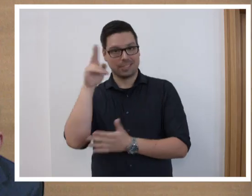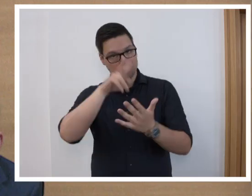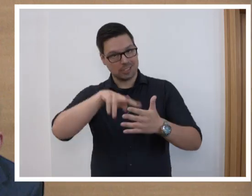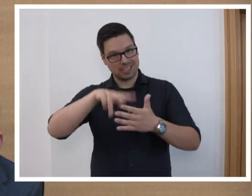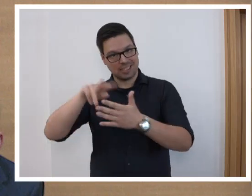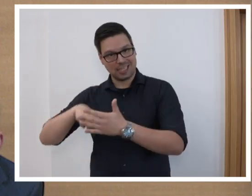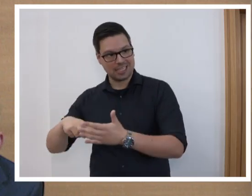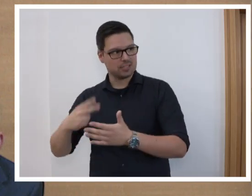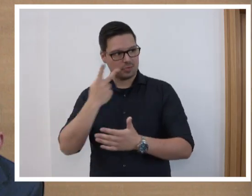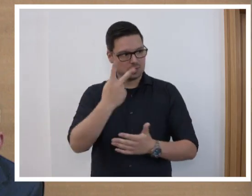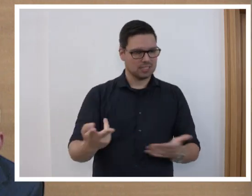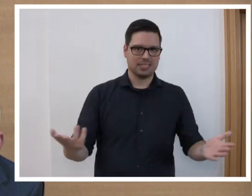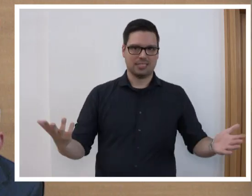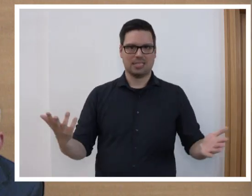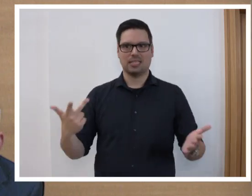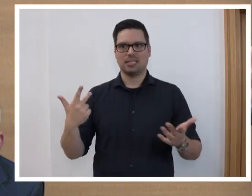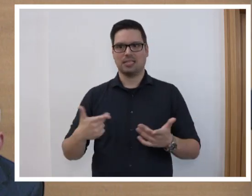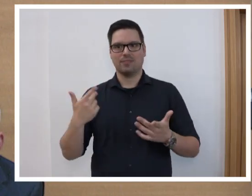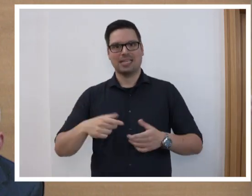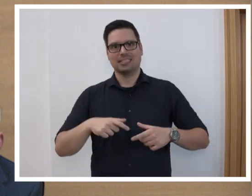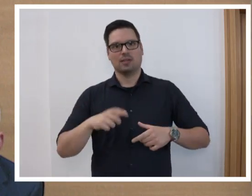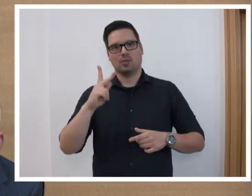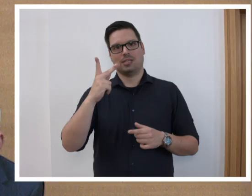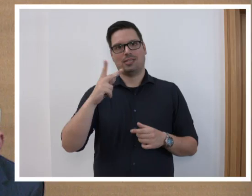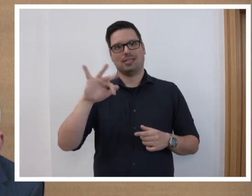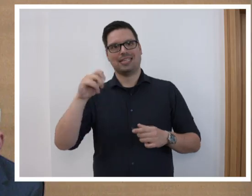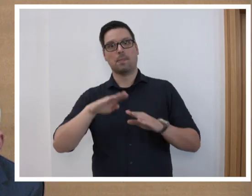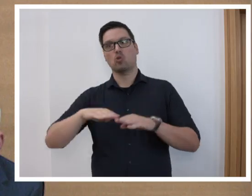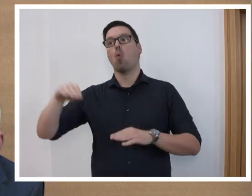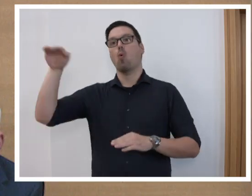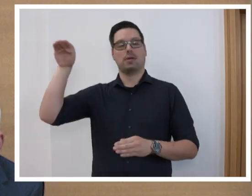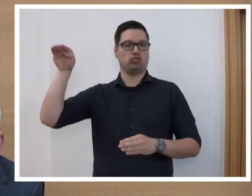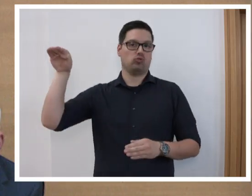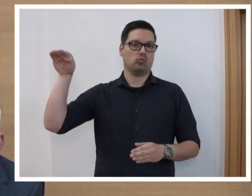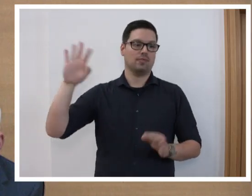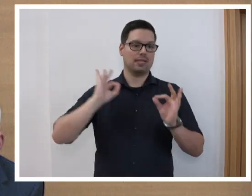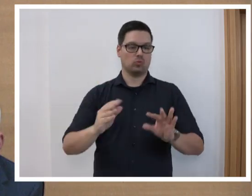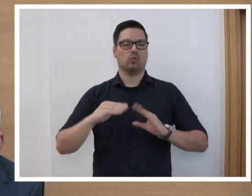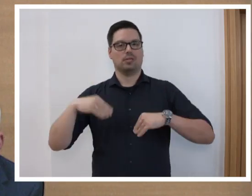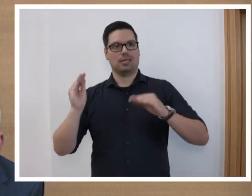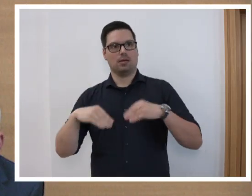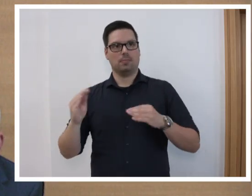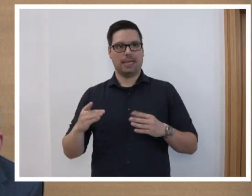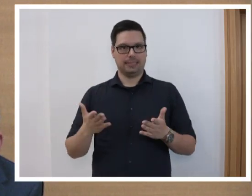lesen und dann zu sehen, was wirklich von Kita bis zur Oberstufe dort an guten Maßnahmen, guten